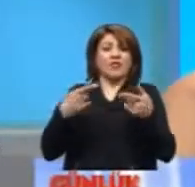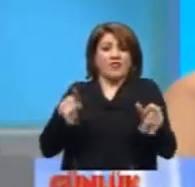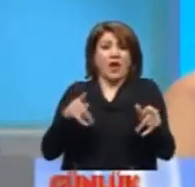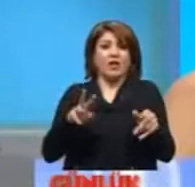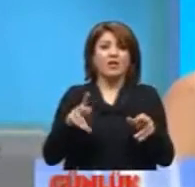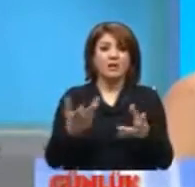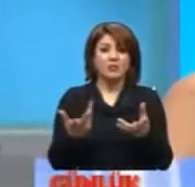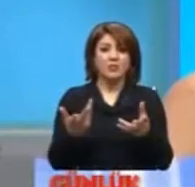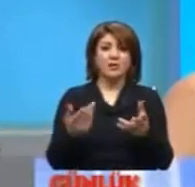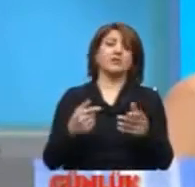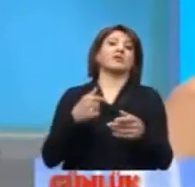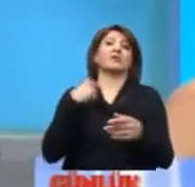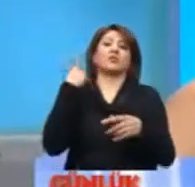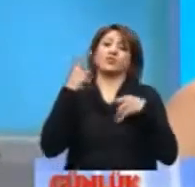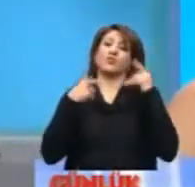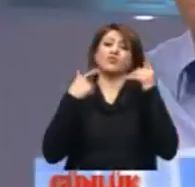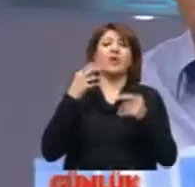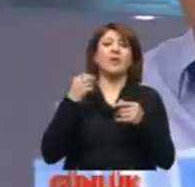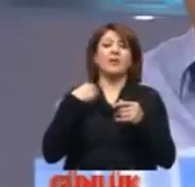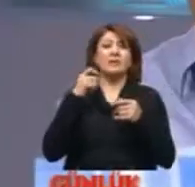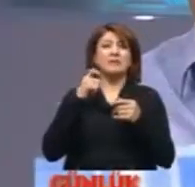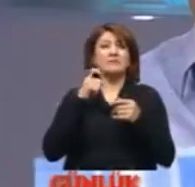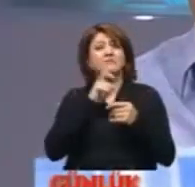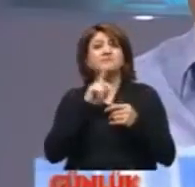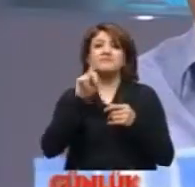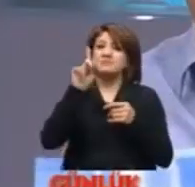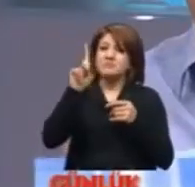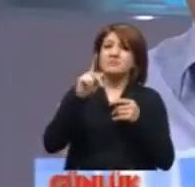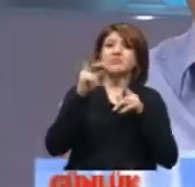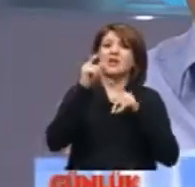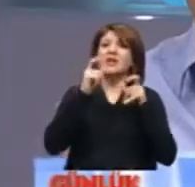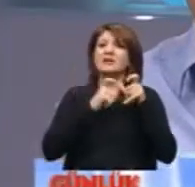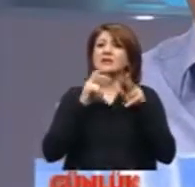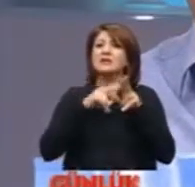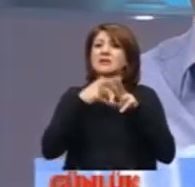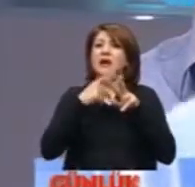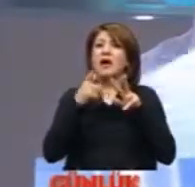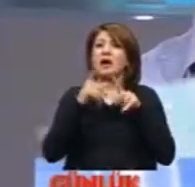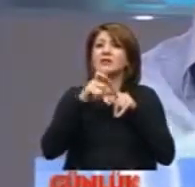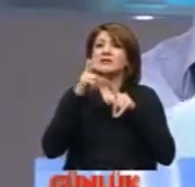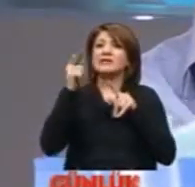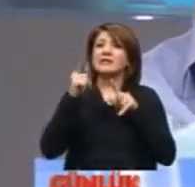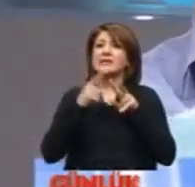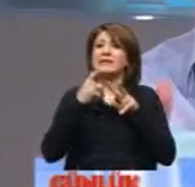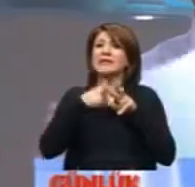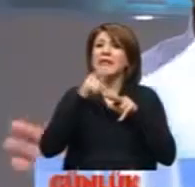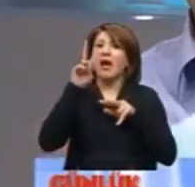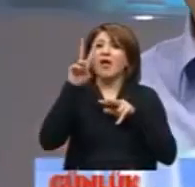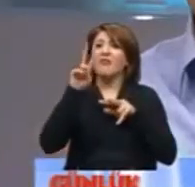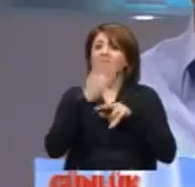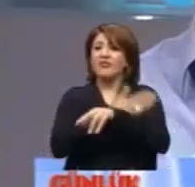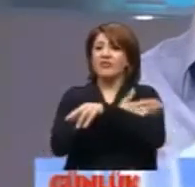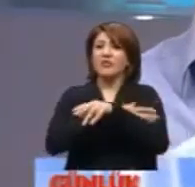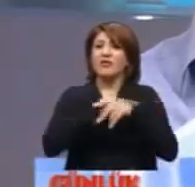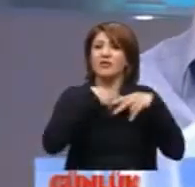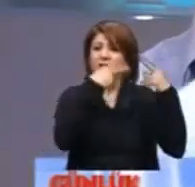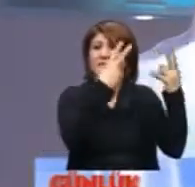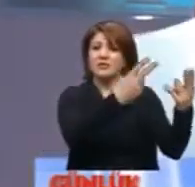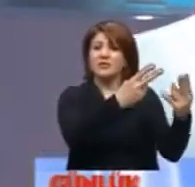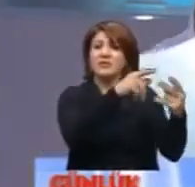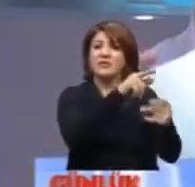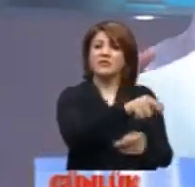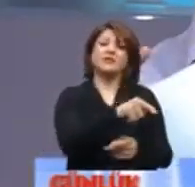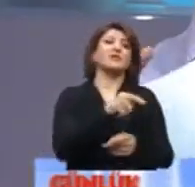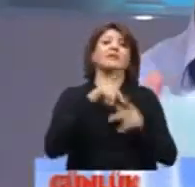fotoğraflarda daha farklı görünüyor demiyor mu? Yanlış hatırlamıyorsam bir İskandinav şehriydi o sahte olan kopyası yapılan şehir.